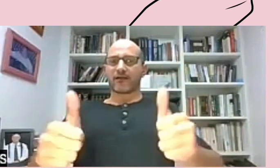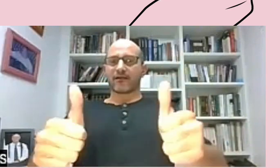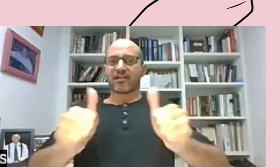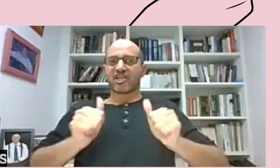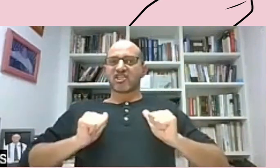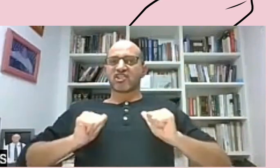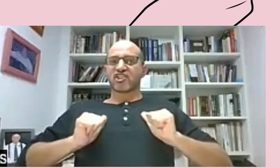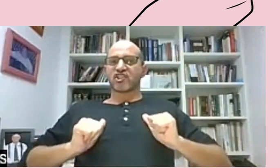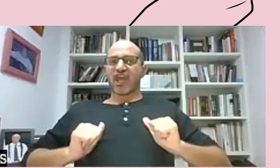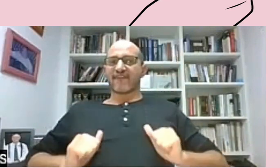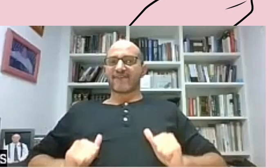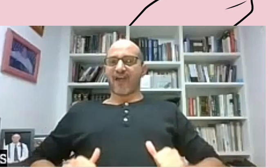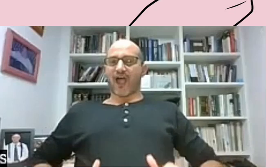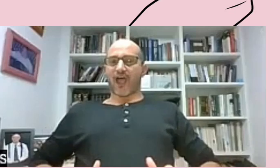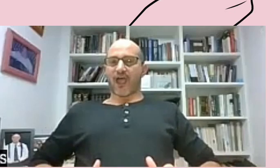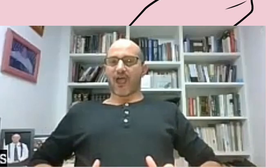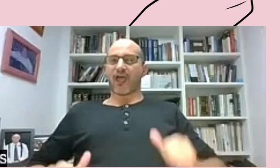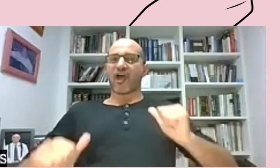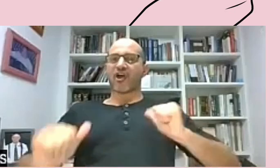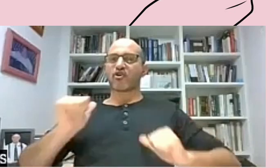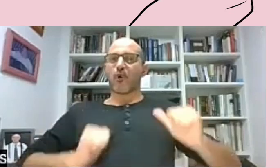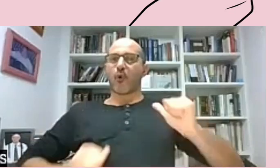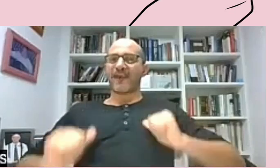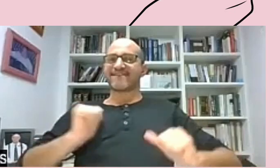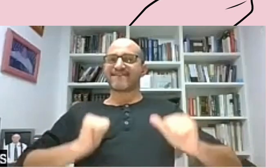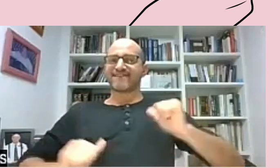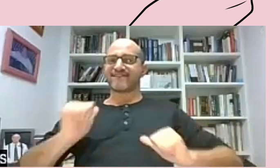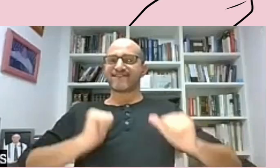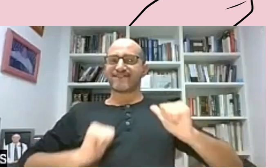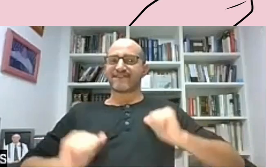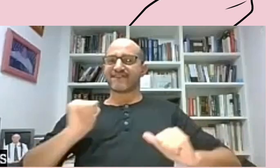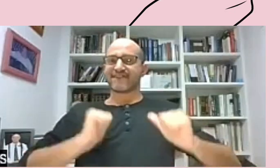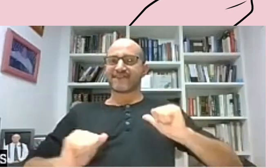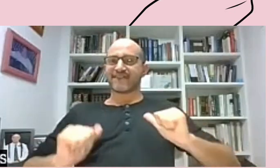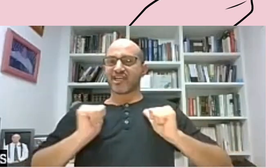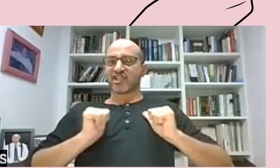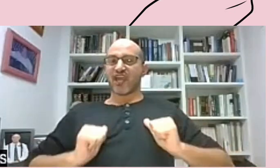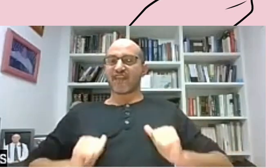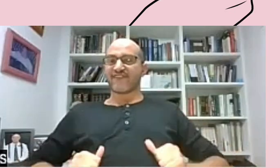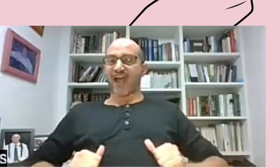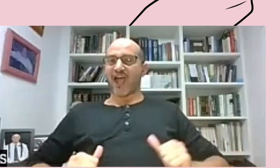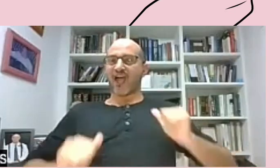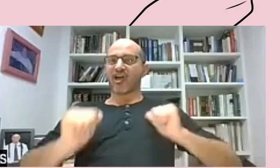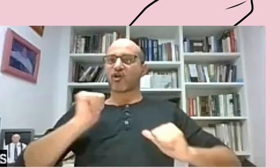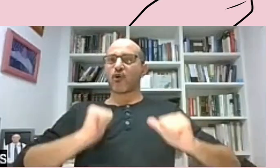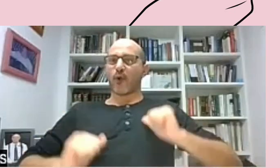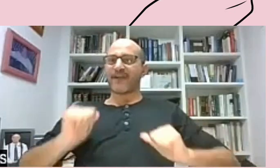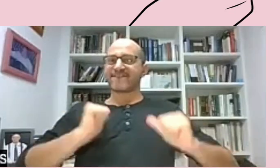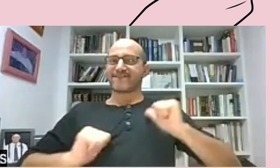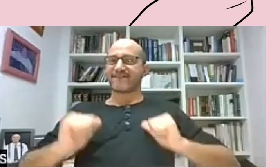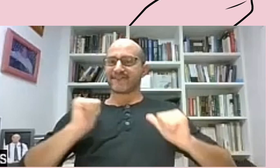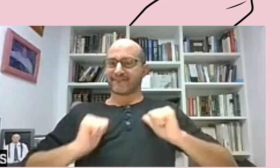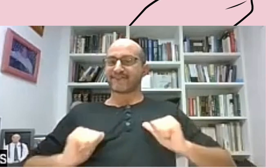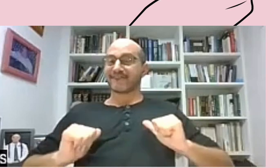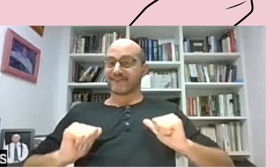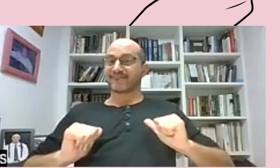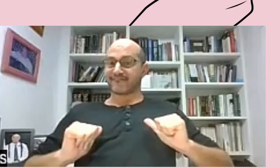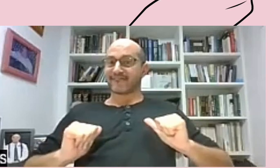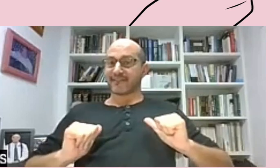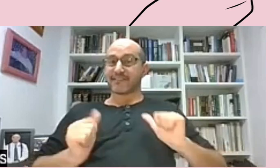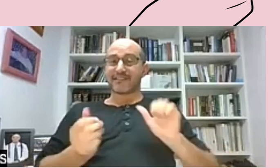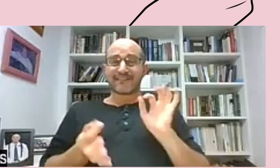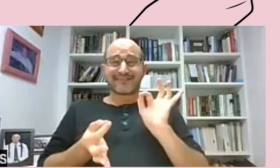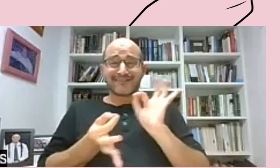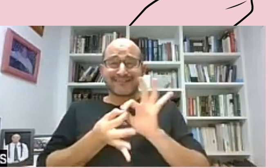שלווה. זה הסימן לשלווה. וזה כואב. שלווה, כואב.